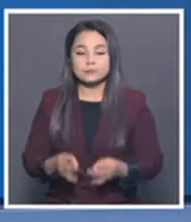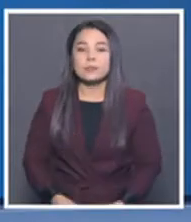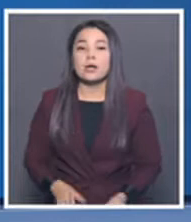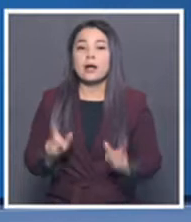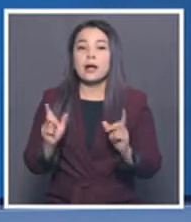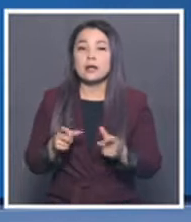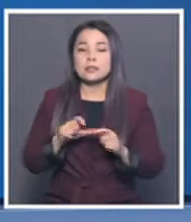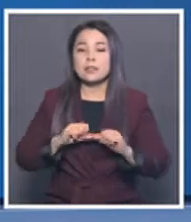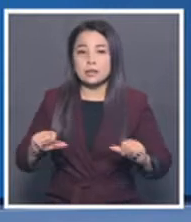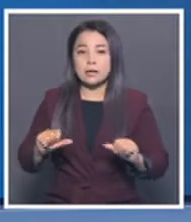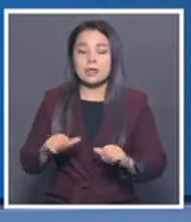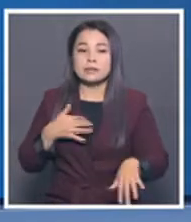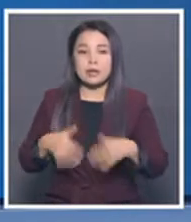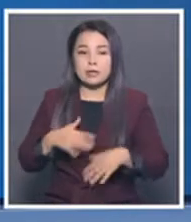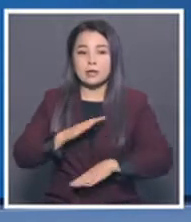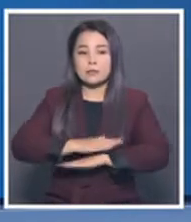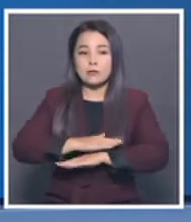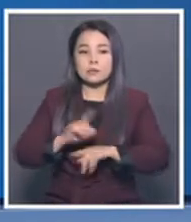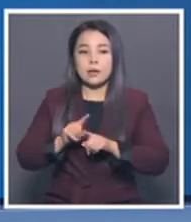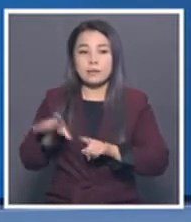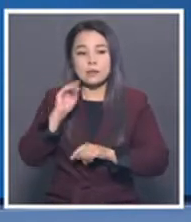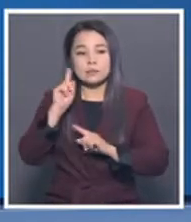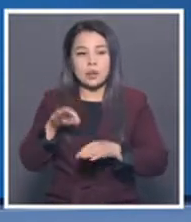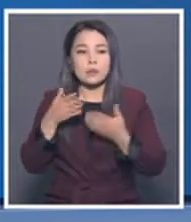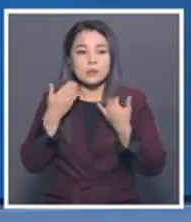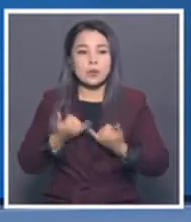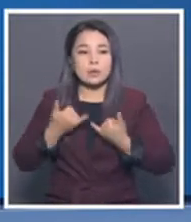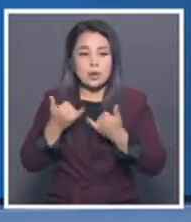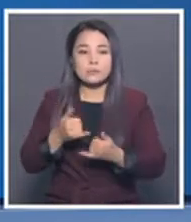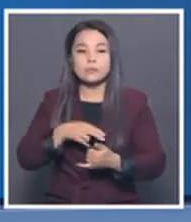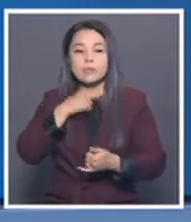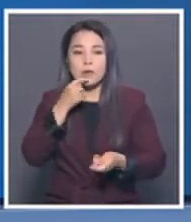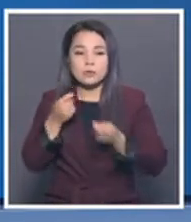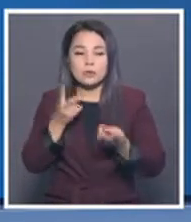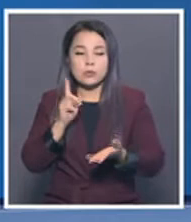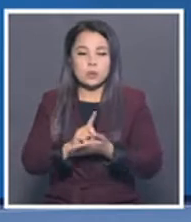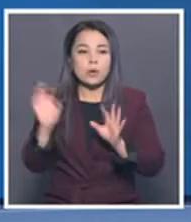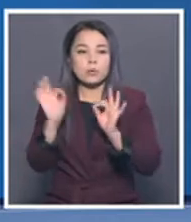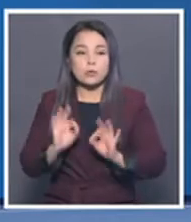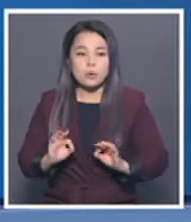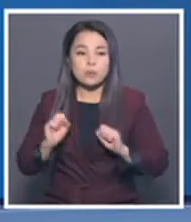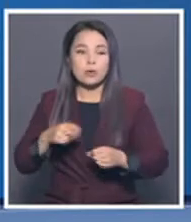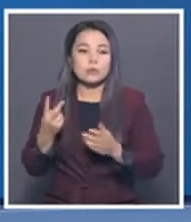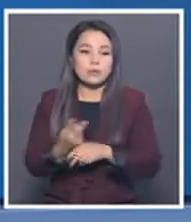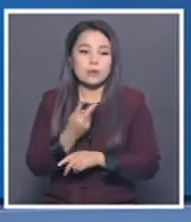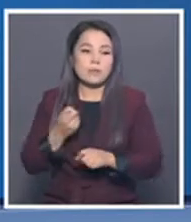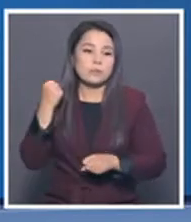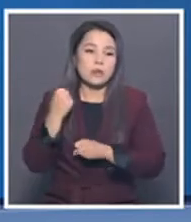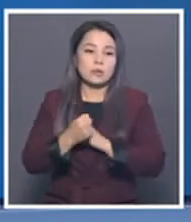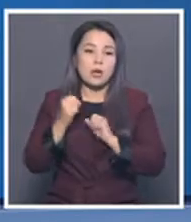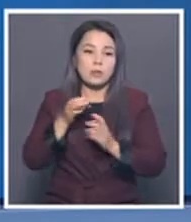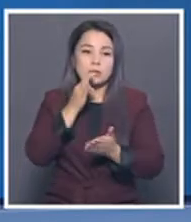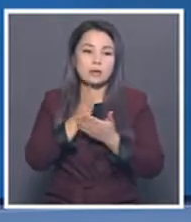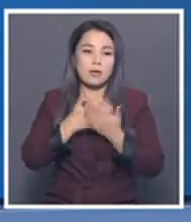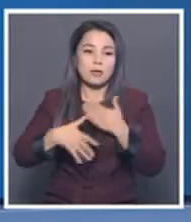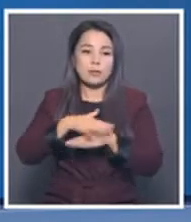Карантин тәртібі бәсеңсегенімен босаңсуға болмайды, себебі күзде індет қайта өршуі мүмкін. Осылай деген қоғам өкілдері халықты